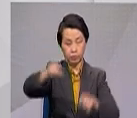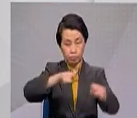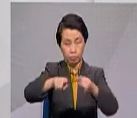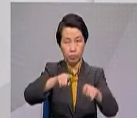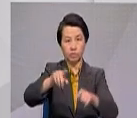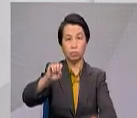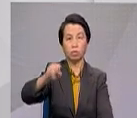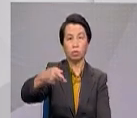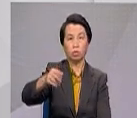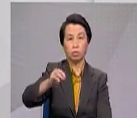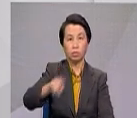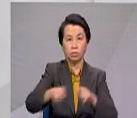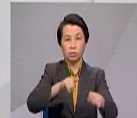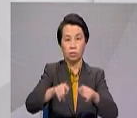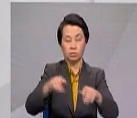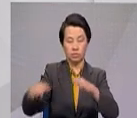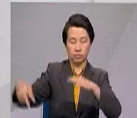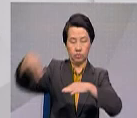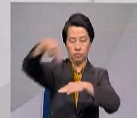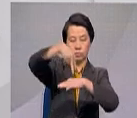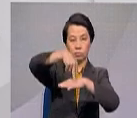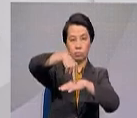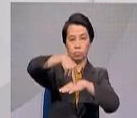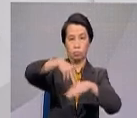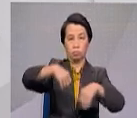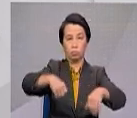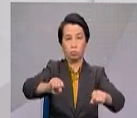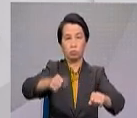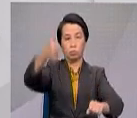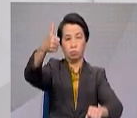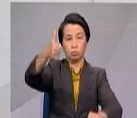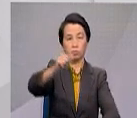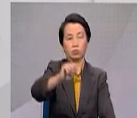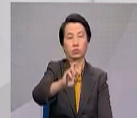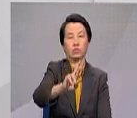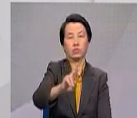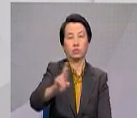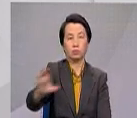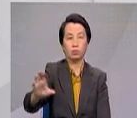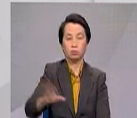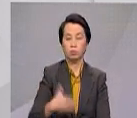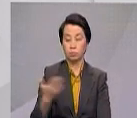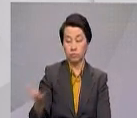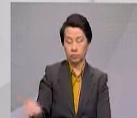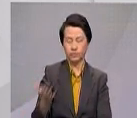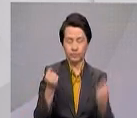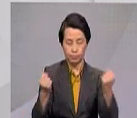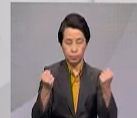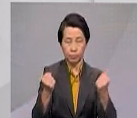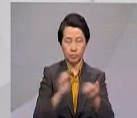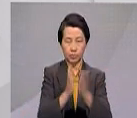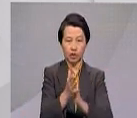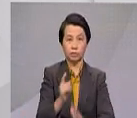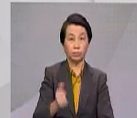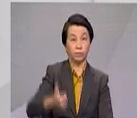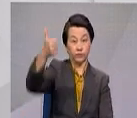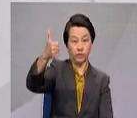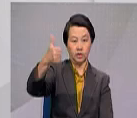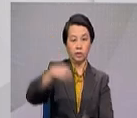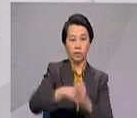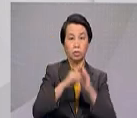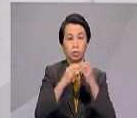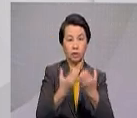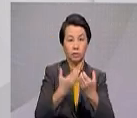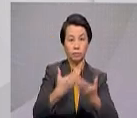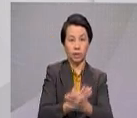menamakkan saingan di podium terutam dalam kejuaraan motosikal asiarc beraz untuk juara keseluruhan dalam kelas